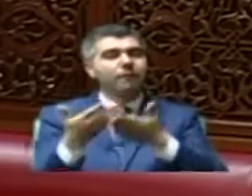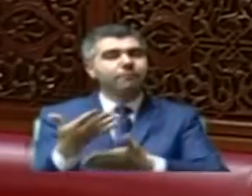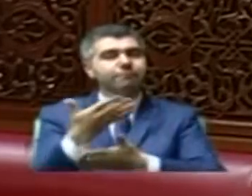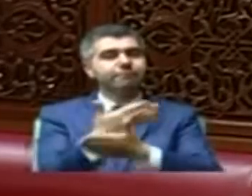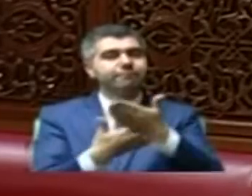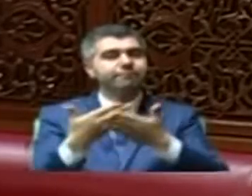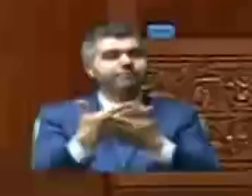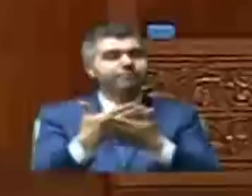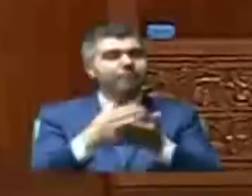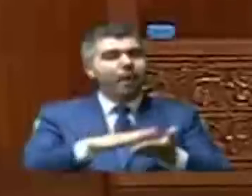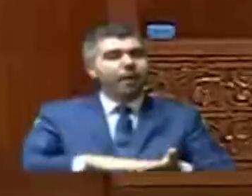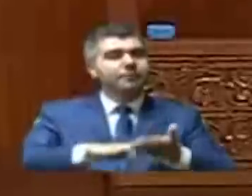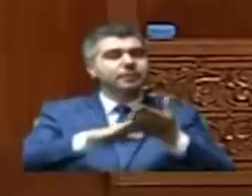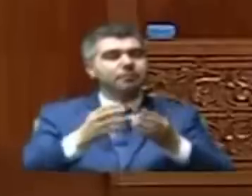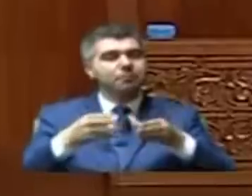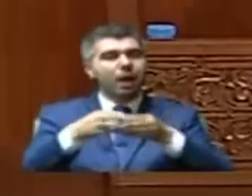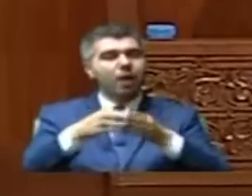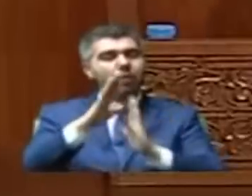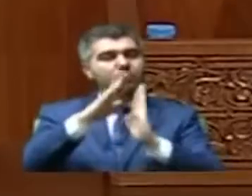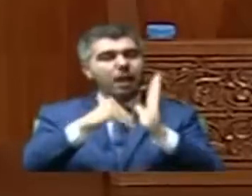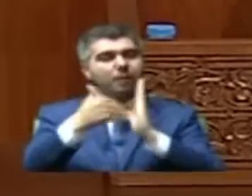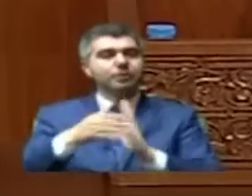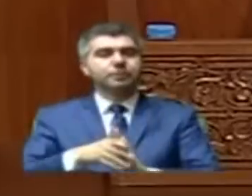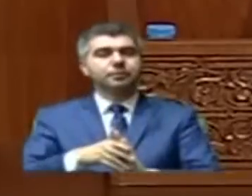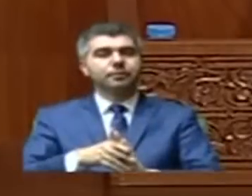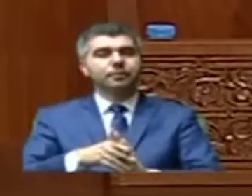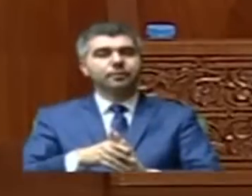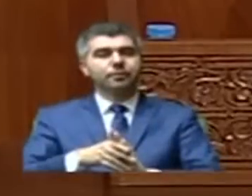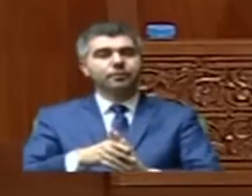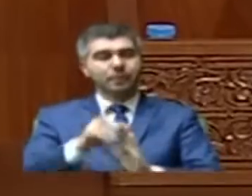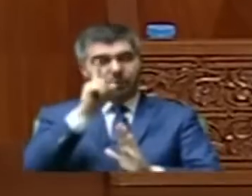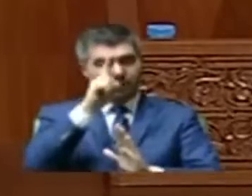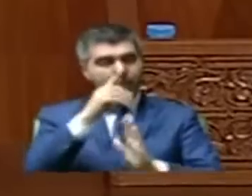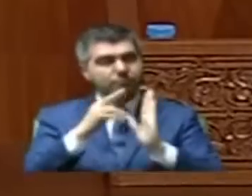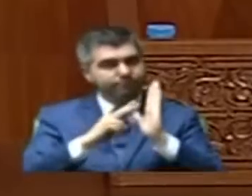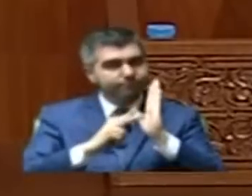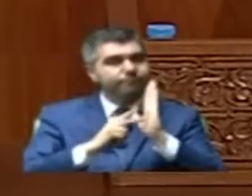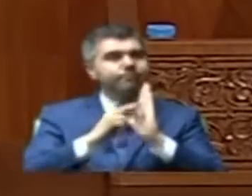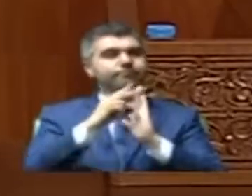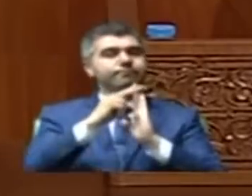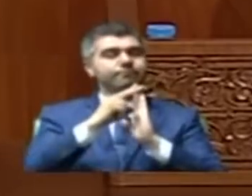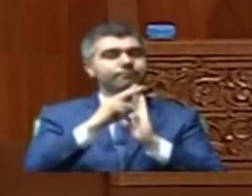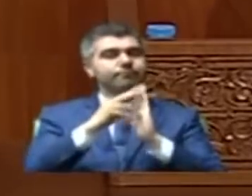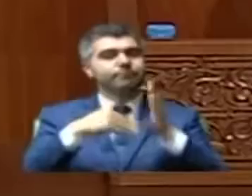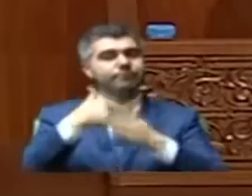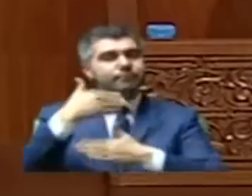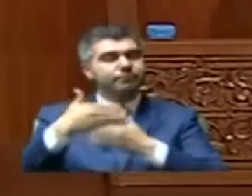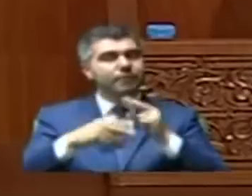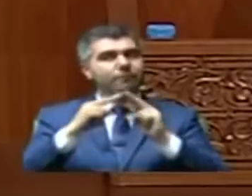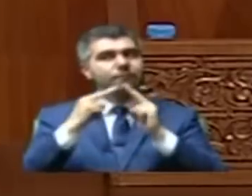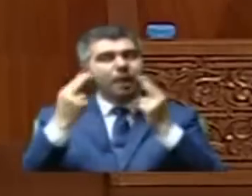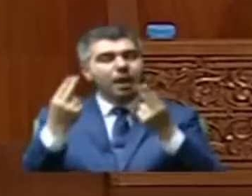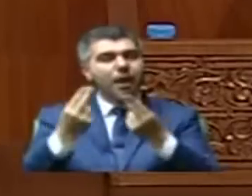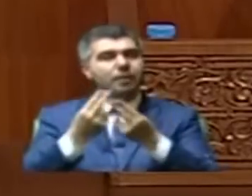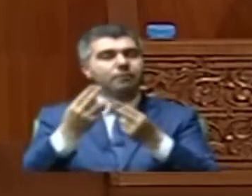العموميه وانسجام البرامج اثناء التطبيق والتنفيذ ولذلك احنا غادين في هذا وفق تطور الخبره